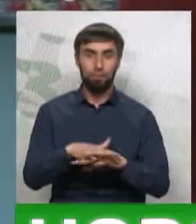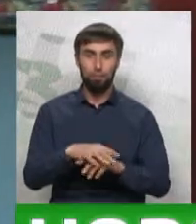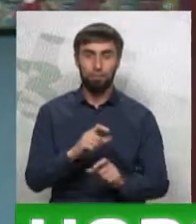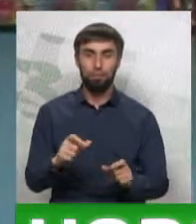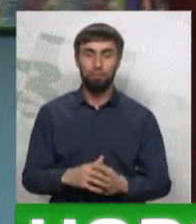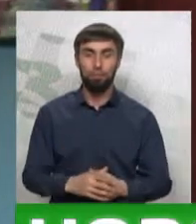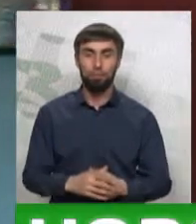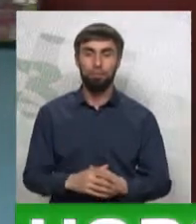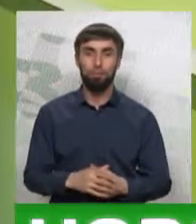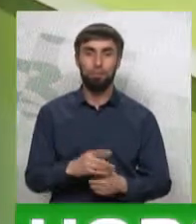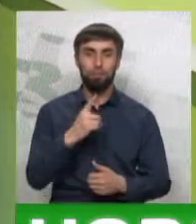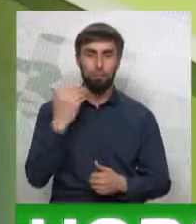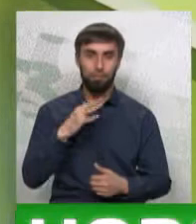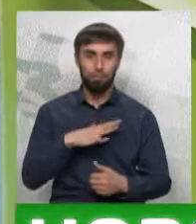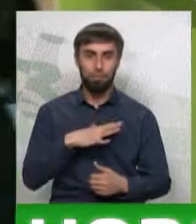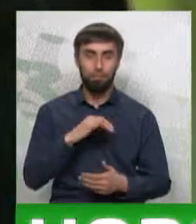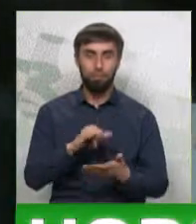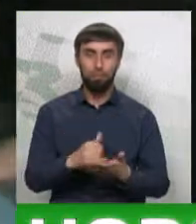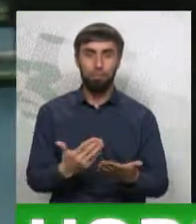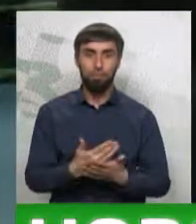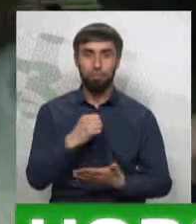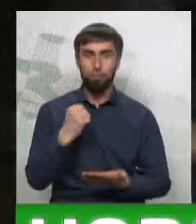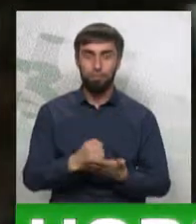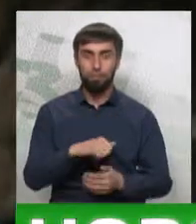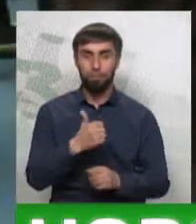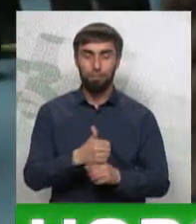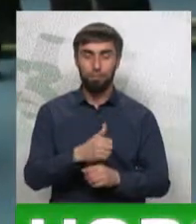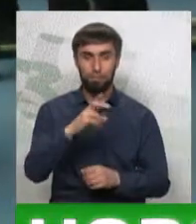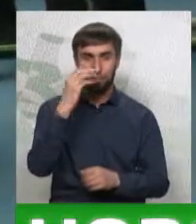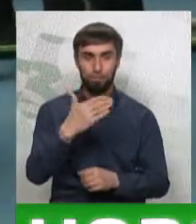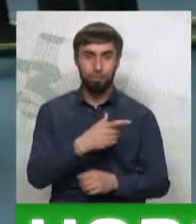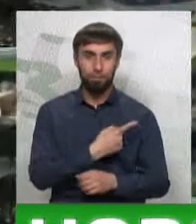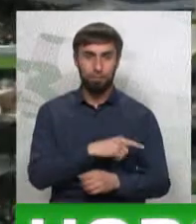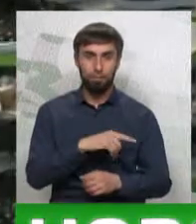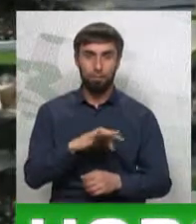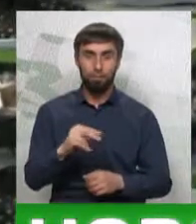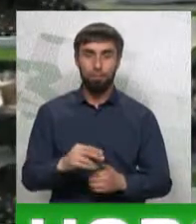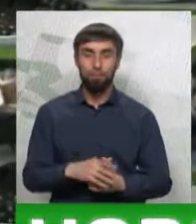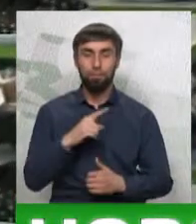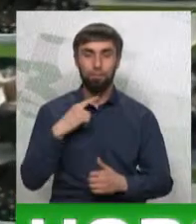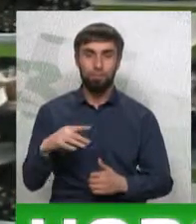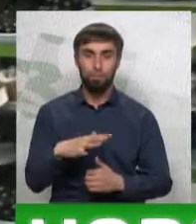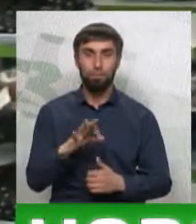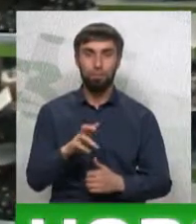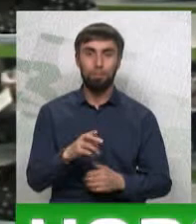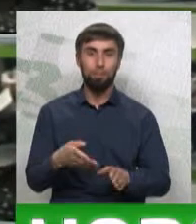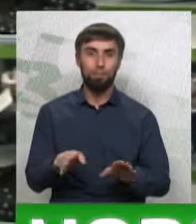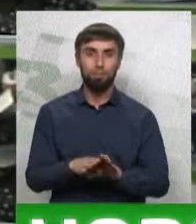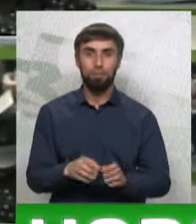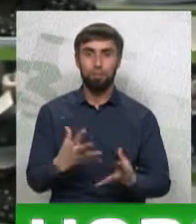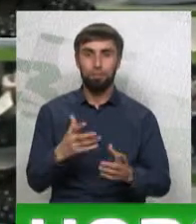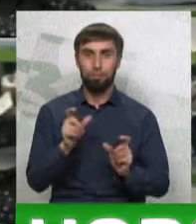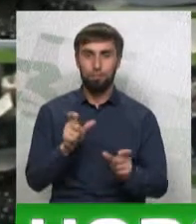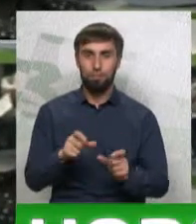скопления накануне было введено новое постановление главного государственного санитарного врача россии отмене некоторых